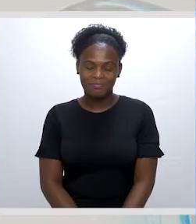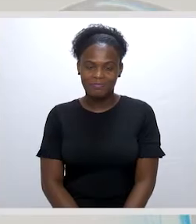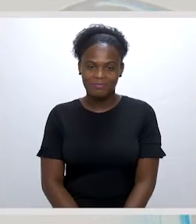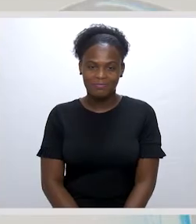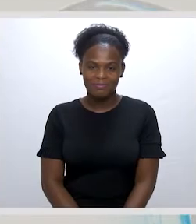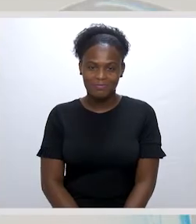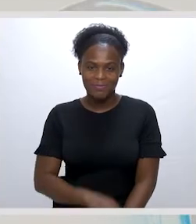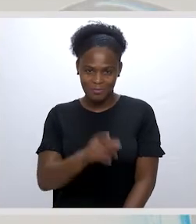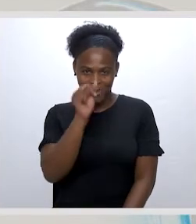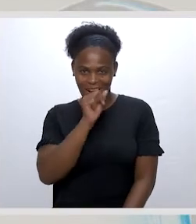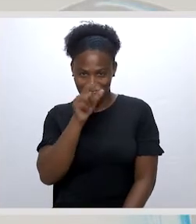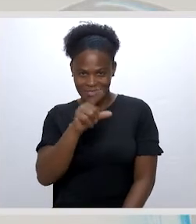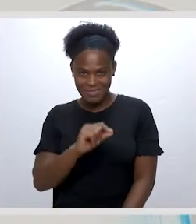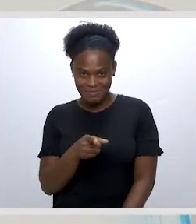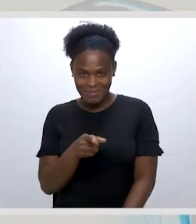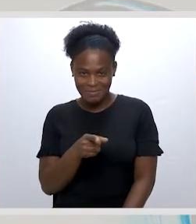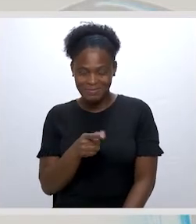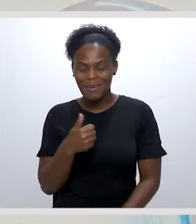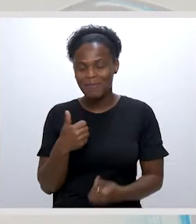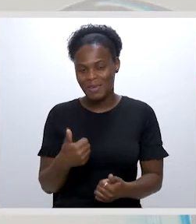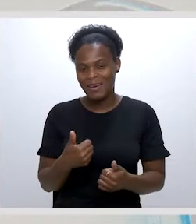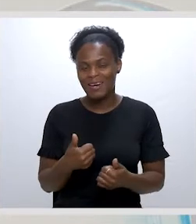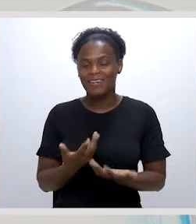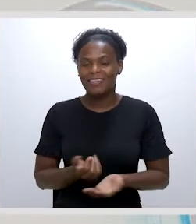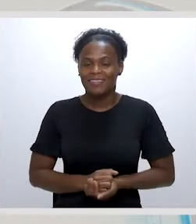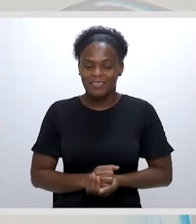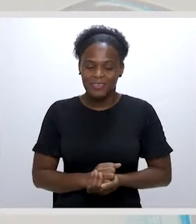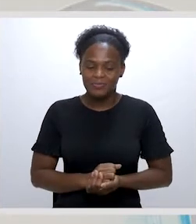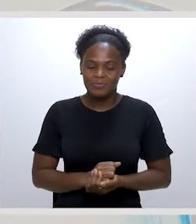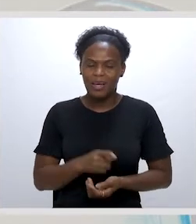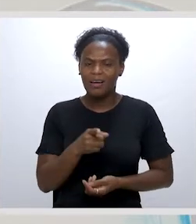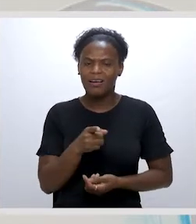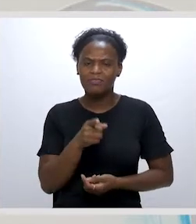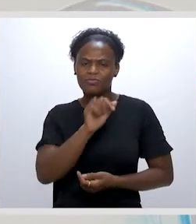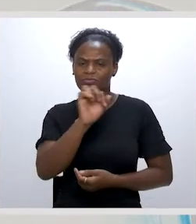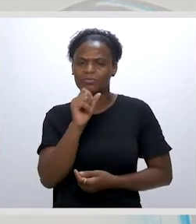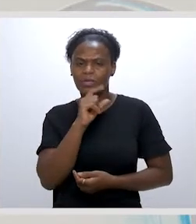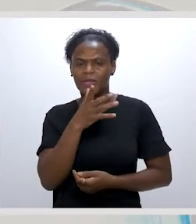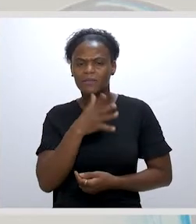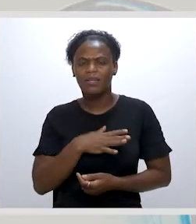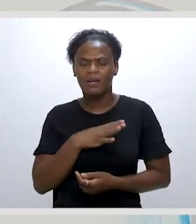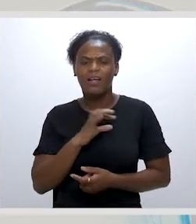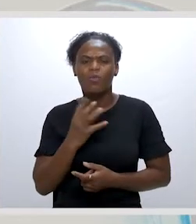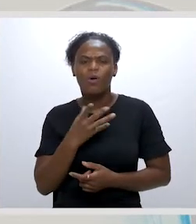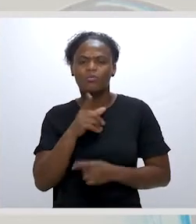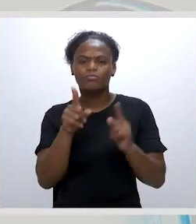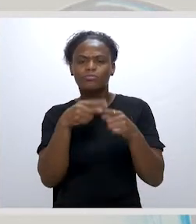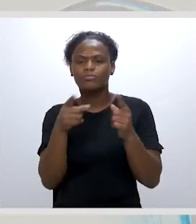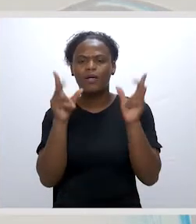Vous avez chanté? Très bien. Quelqu'un peut me dire de quoi parle cette